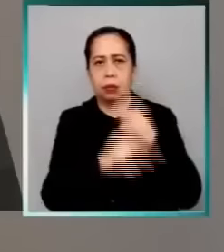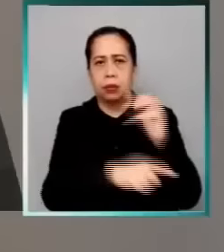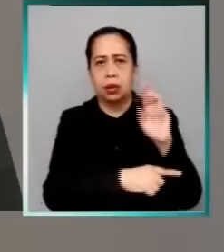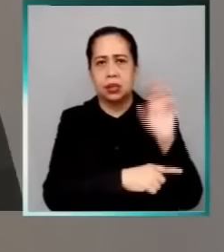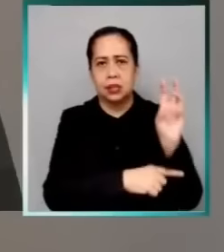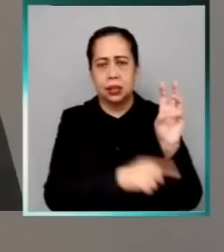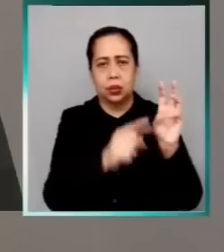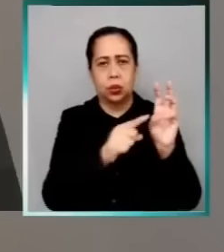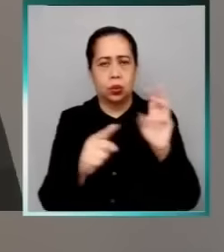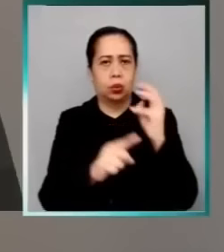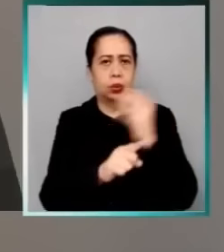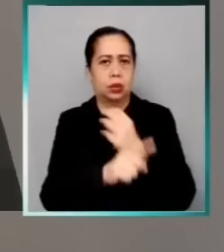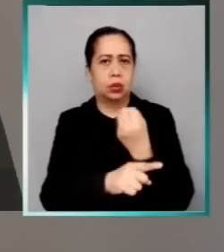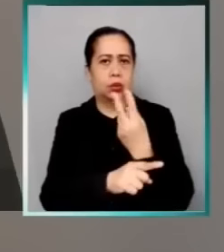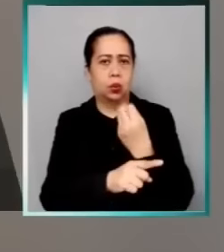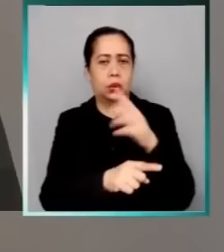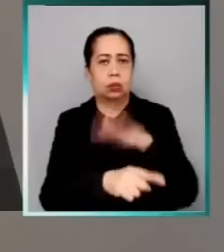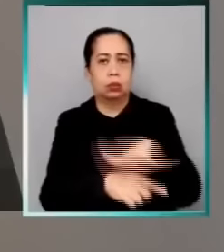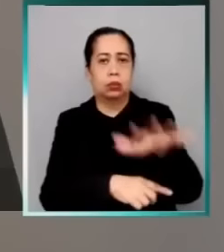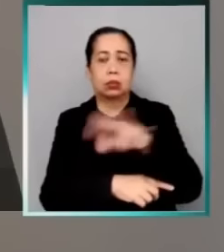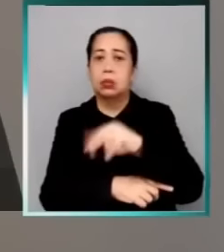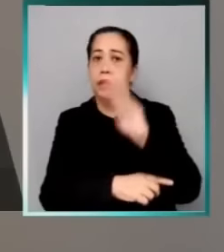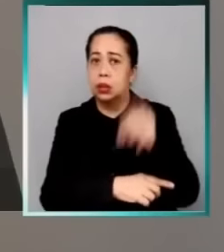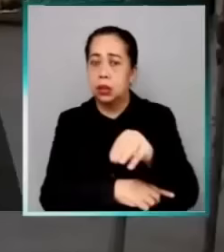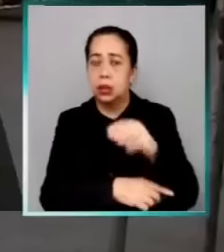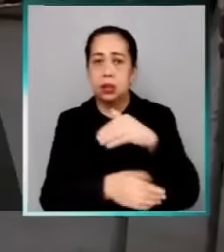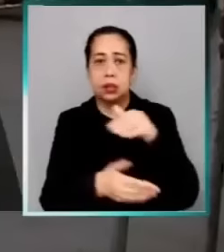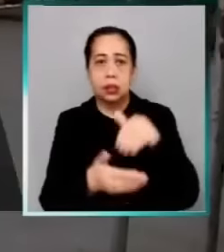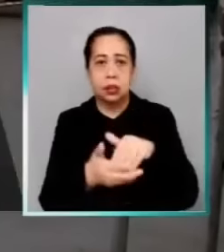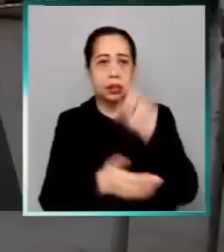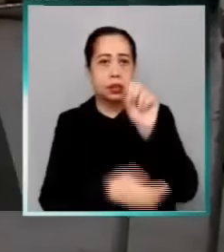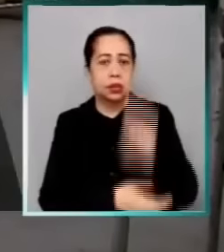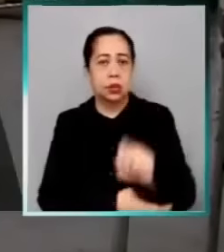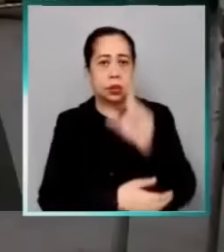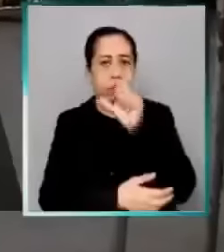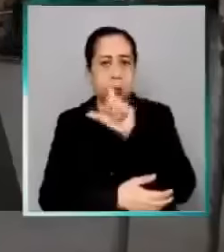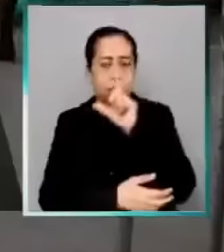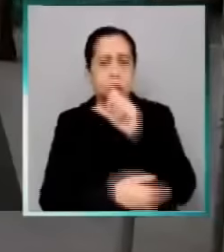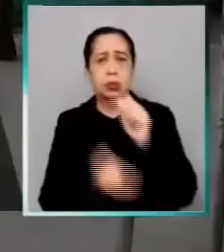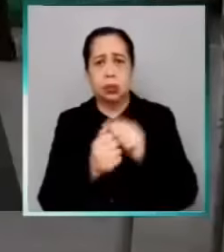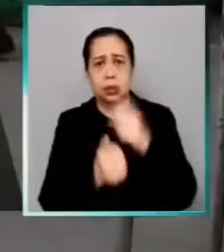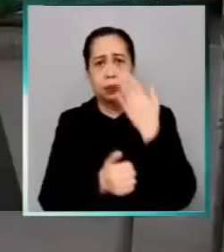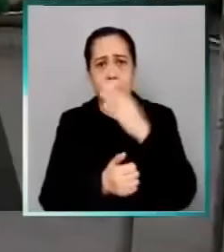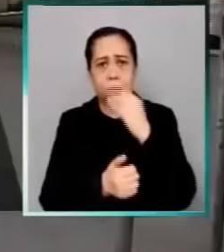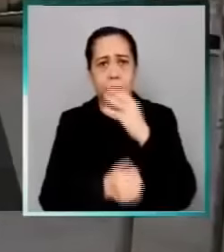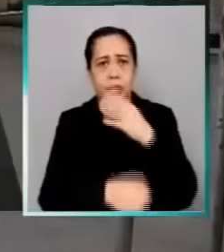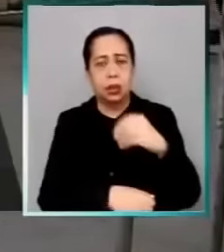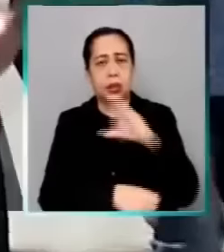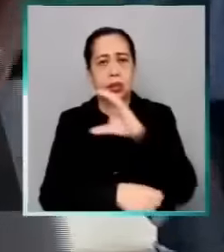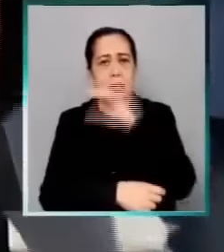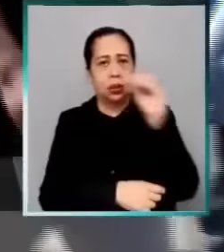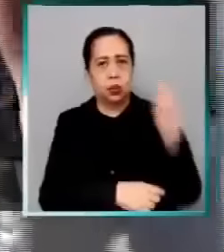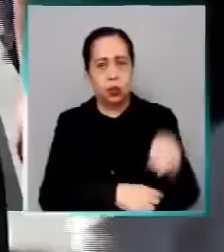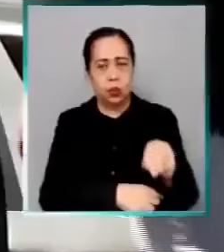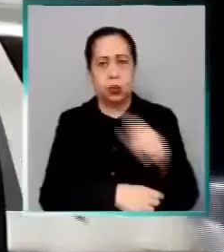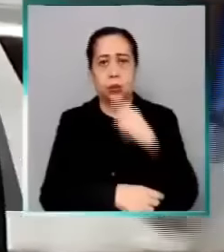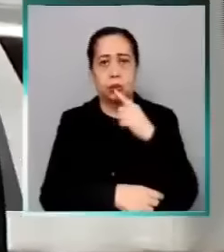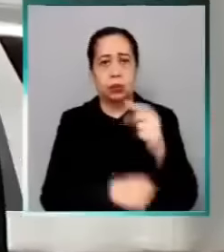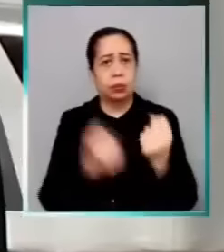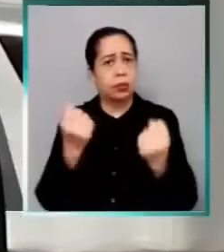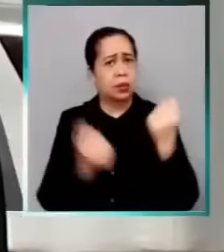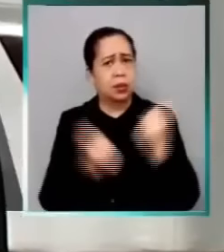March 12 sa Metro Manila, Central at Southern Luzon, pati sa Bicol at Cagayan de Oro. Ayon sa mga driver, ayaw